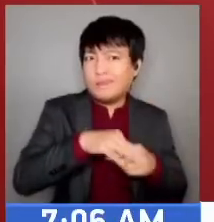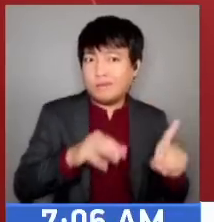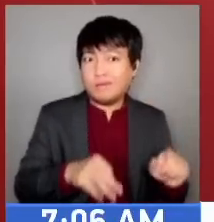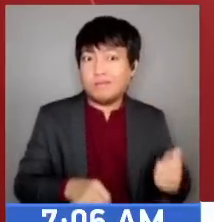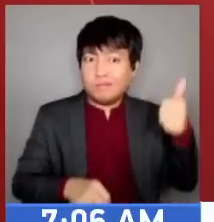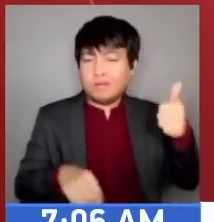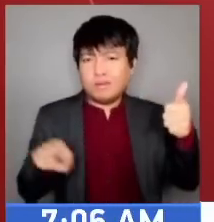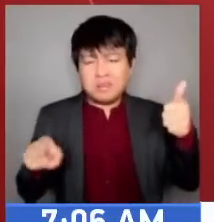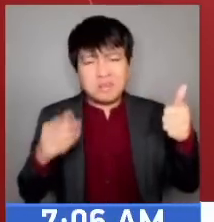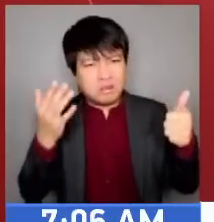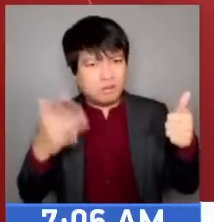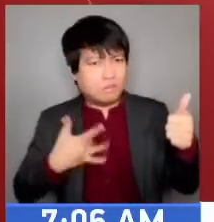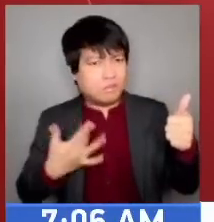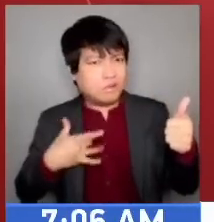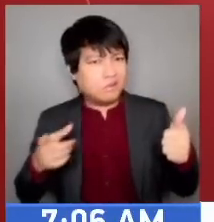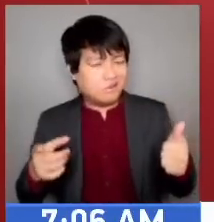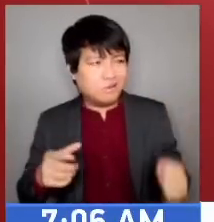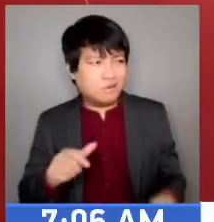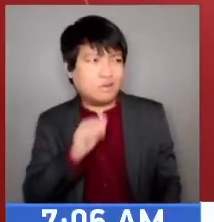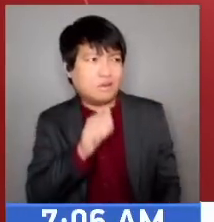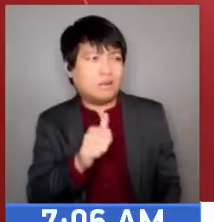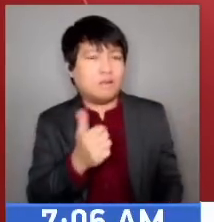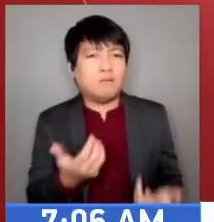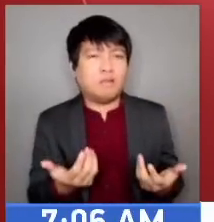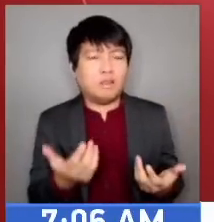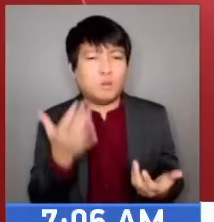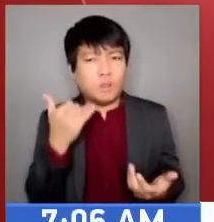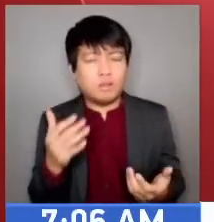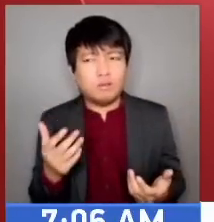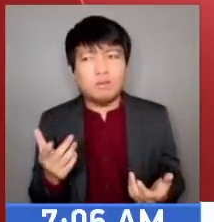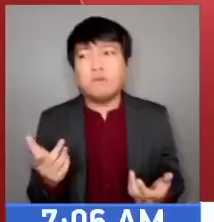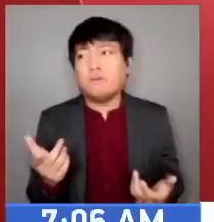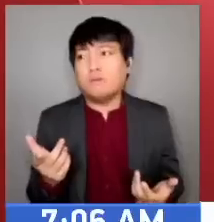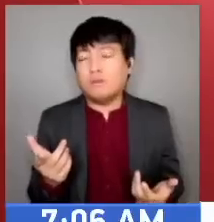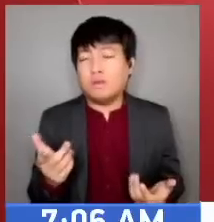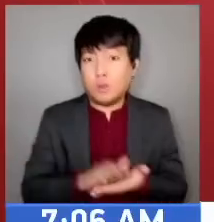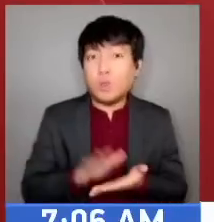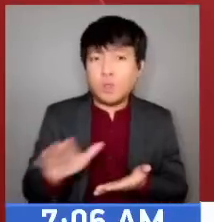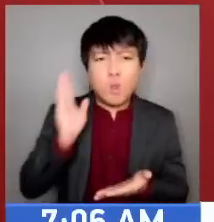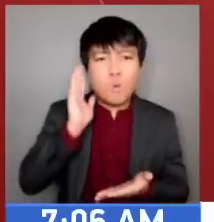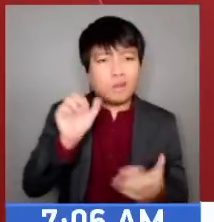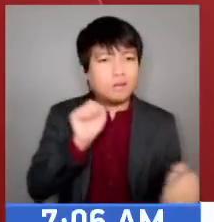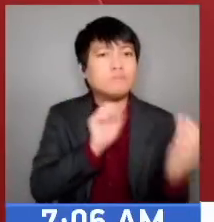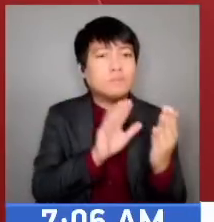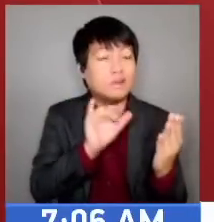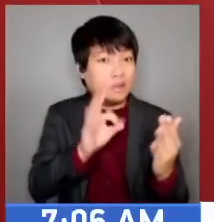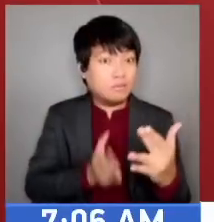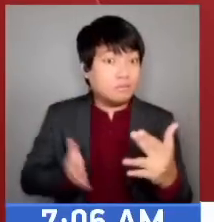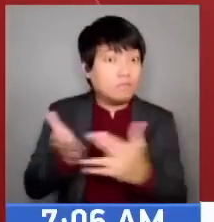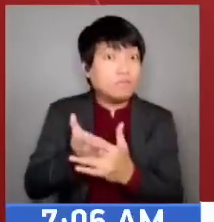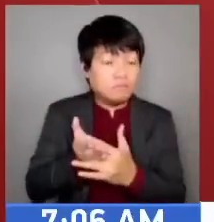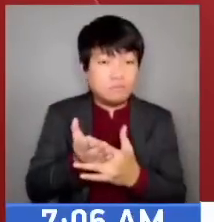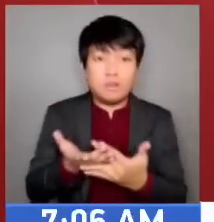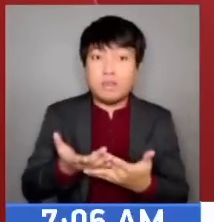talaga nila. He is very willing to face kung ano man yung ikakaso or